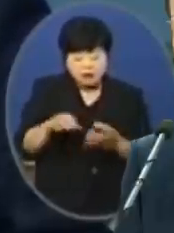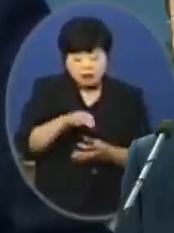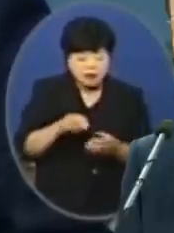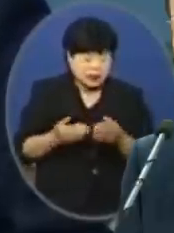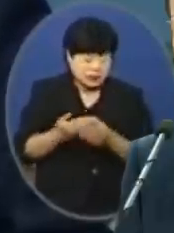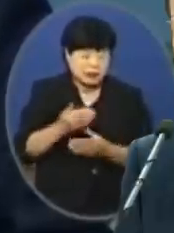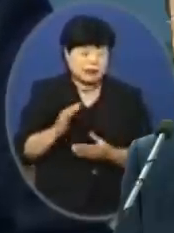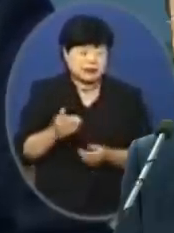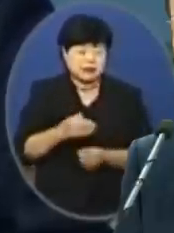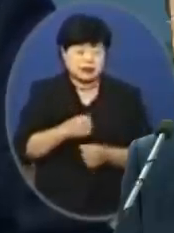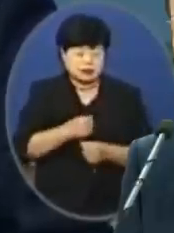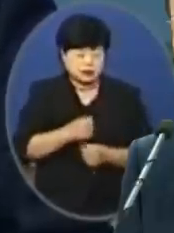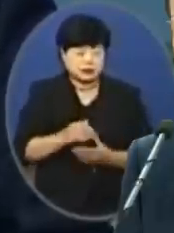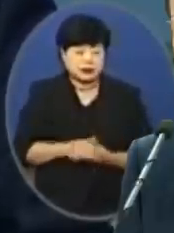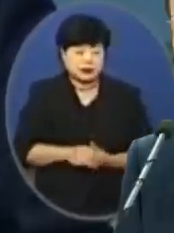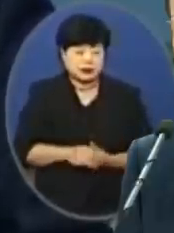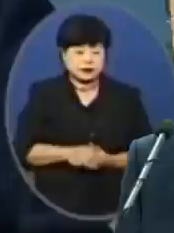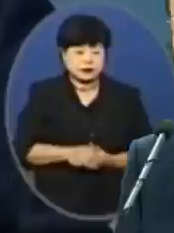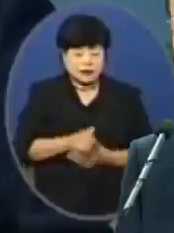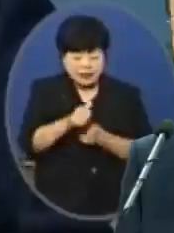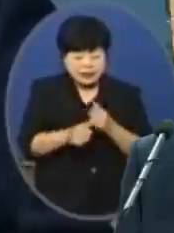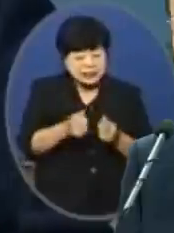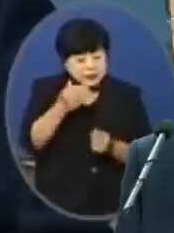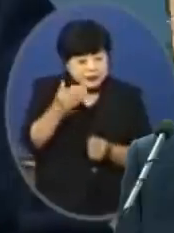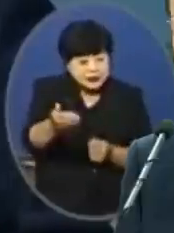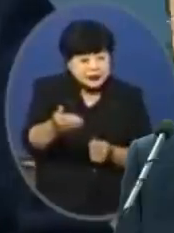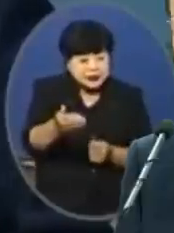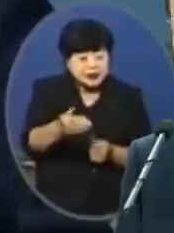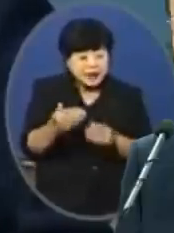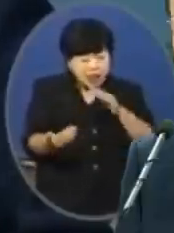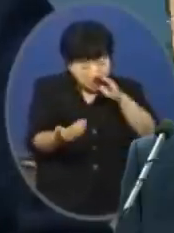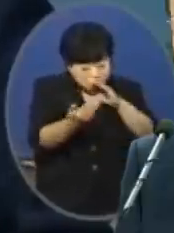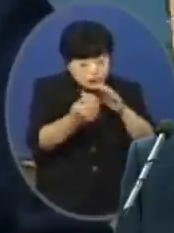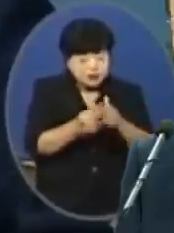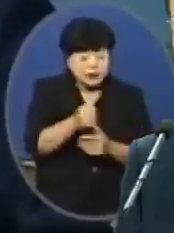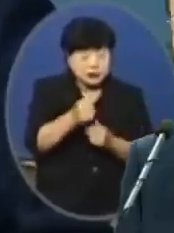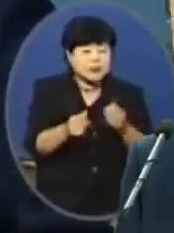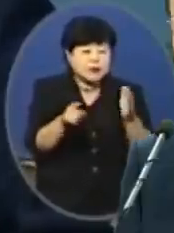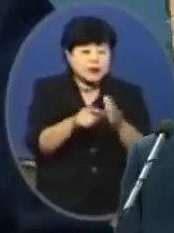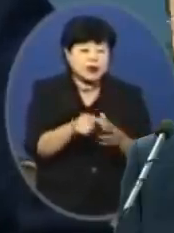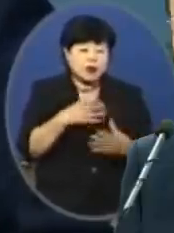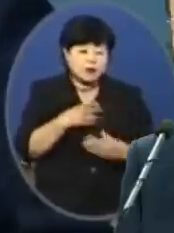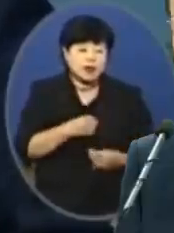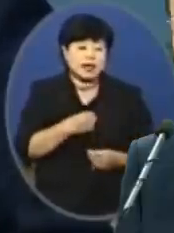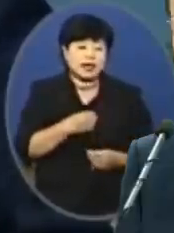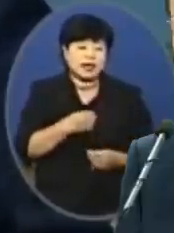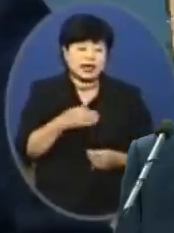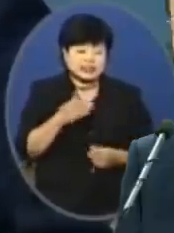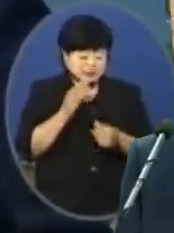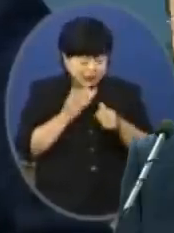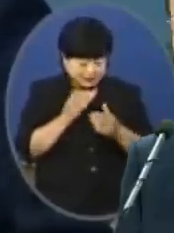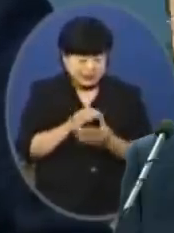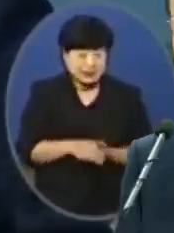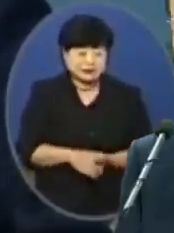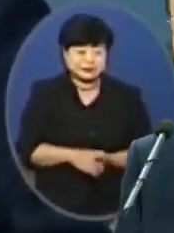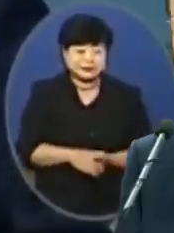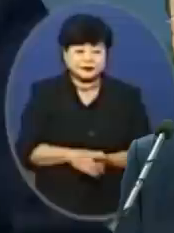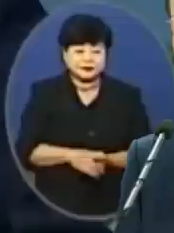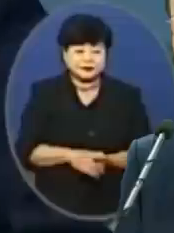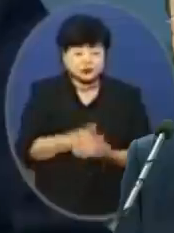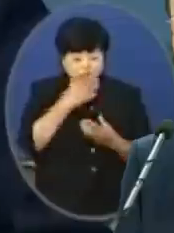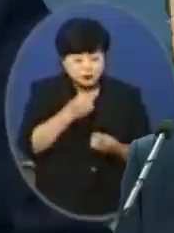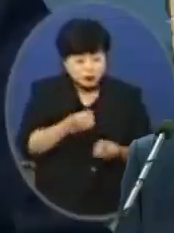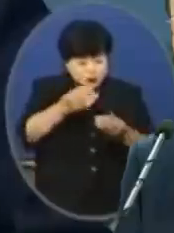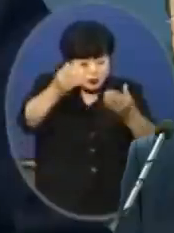엉망진창으로 만들어놓고 마는 것입니다. 하나님이 다 이루어놓으시기 때문에 하나님을 믿고 평안을 갖는 여러분 되시기를 주님 이름으로